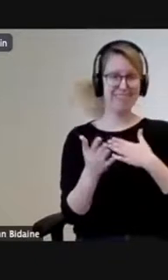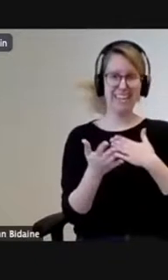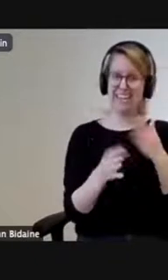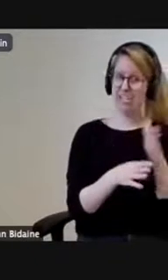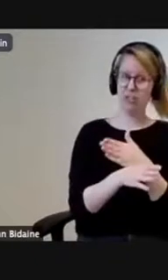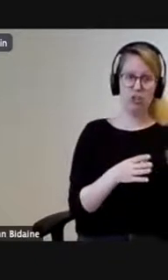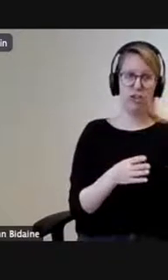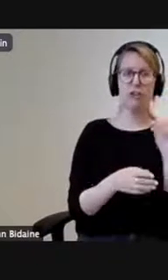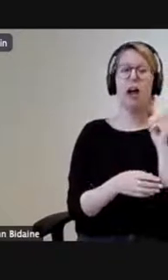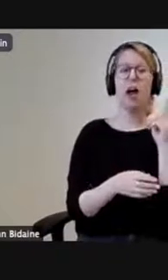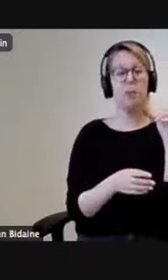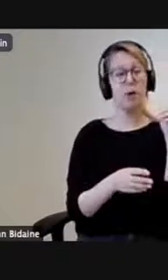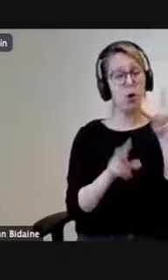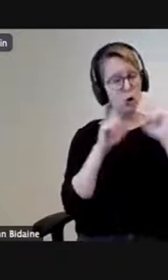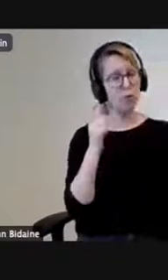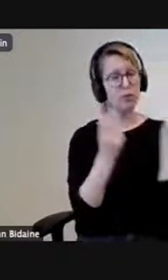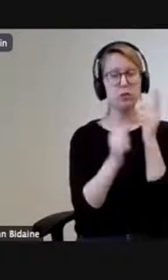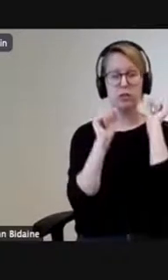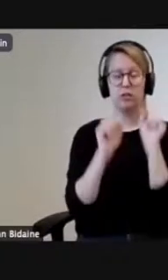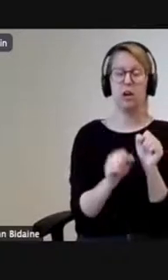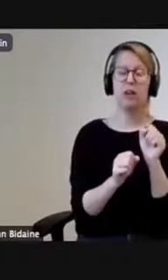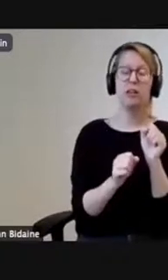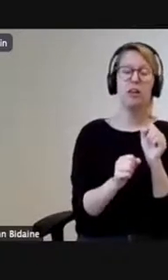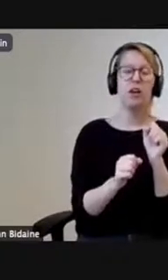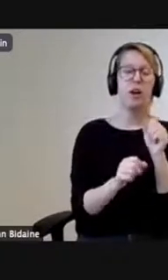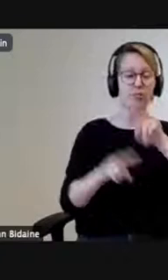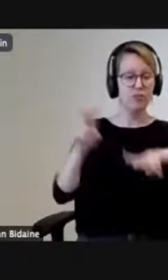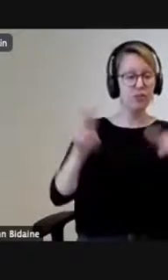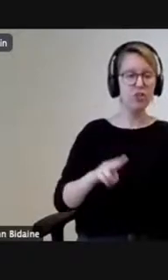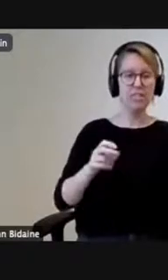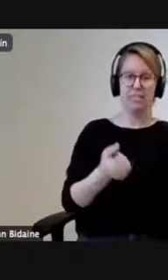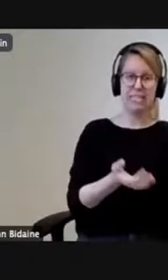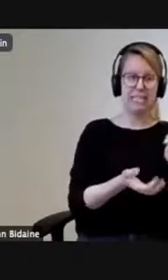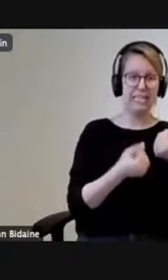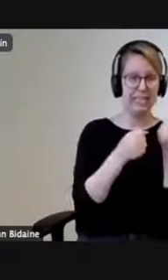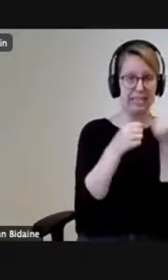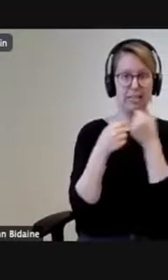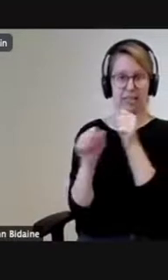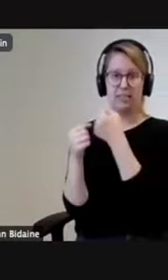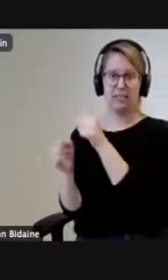que nous faisons en matière d'éducation inclusive et accessible.